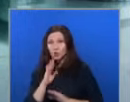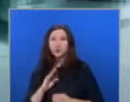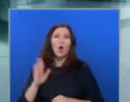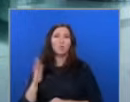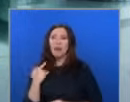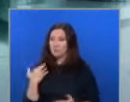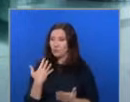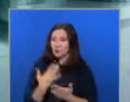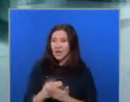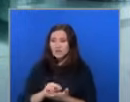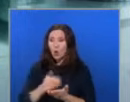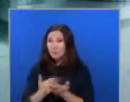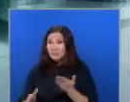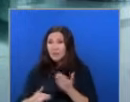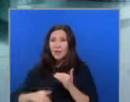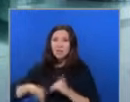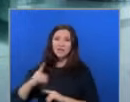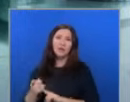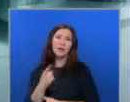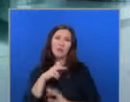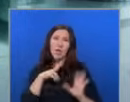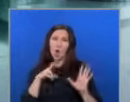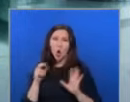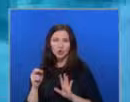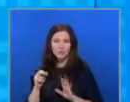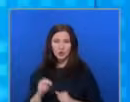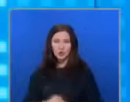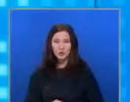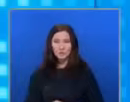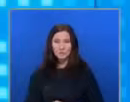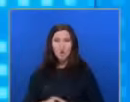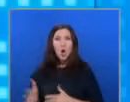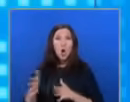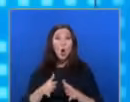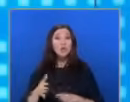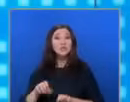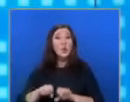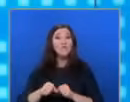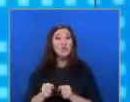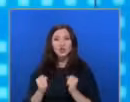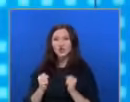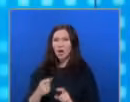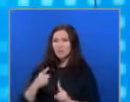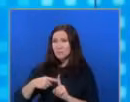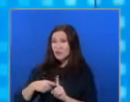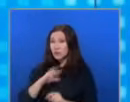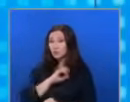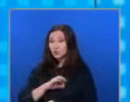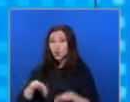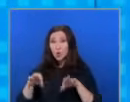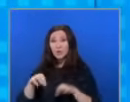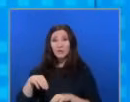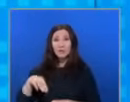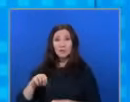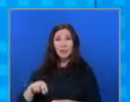до сега са се отписали над 1800. Хора с увреждания ще чакат с месеци да получат